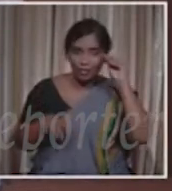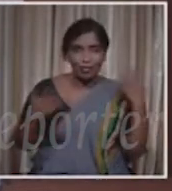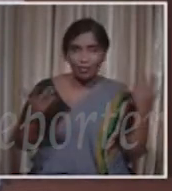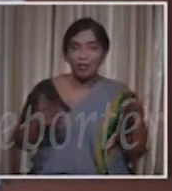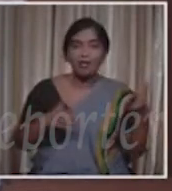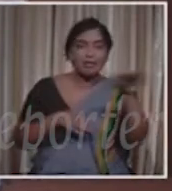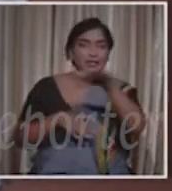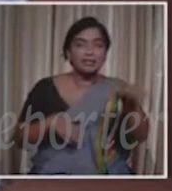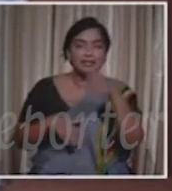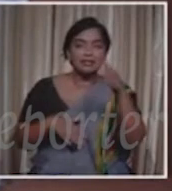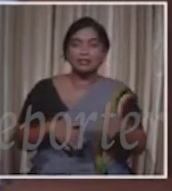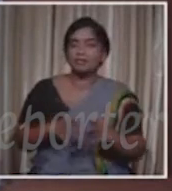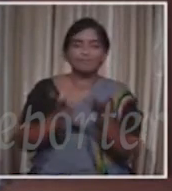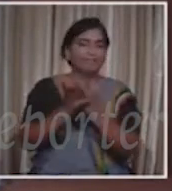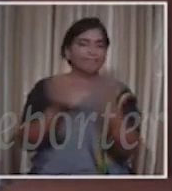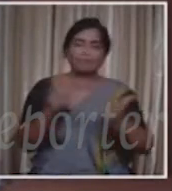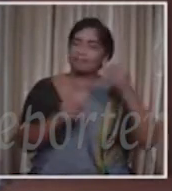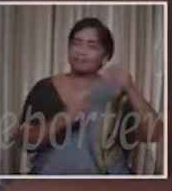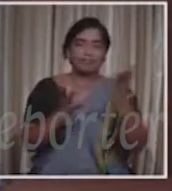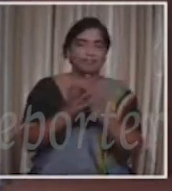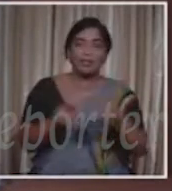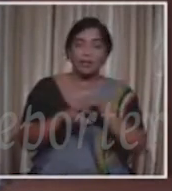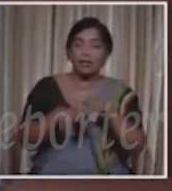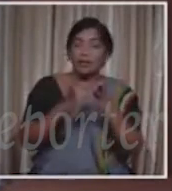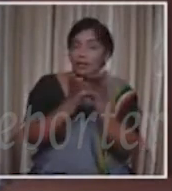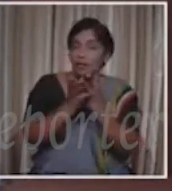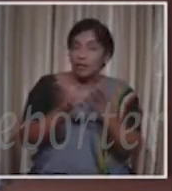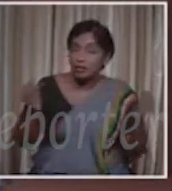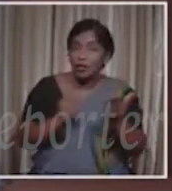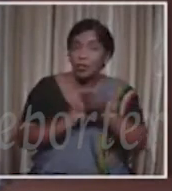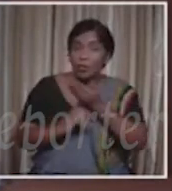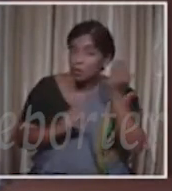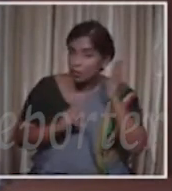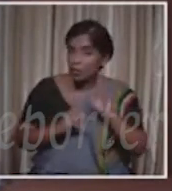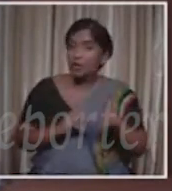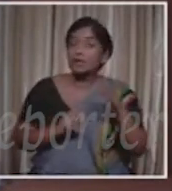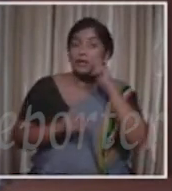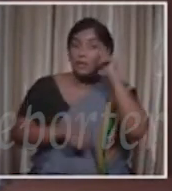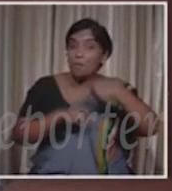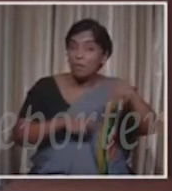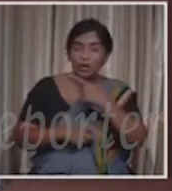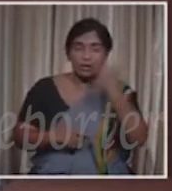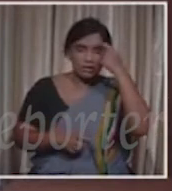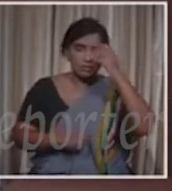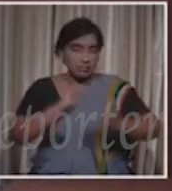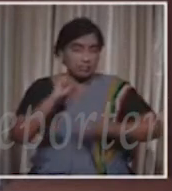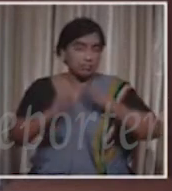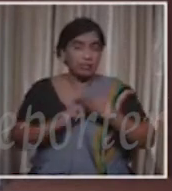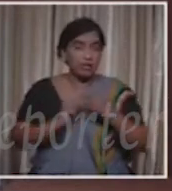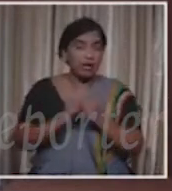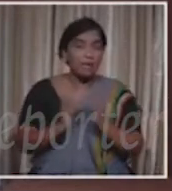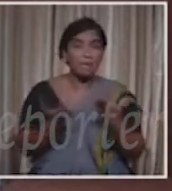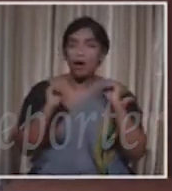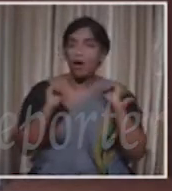නම් මේ සමාජයේ තමුන්වාසලා නිවන්න බෑ ඉස්සරහට මේ නිවීමට නිවීමට පුළුවන්කම තිබෙන්නේ ජනතාවගේ මේ බුරබුරා නැගෙන කෝපය මත උනේ